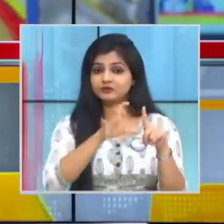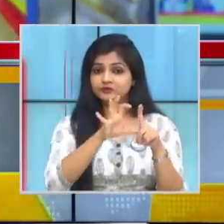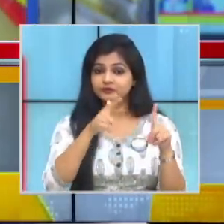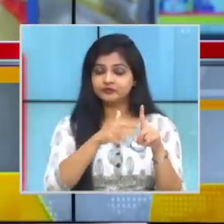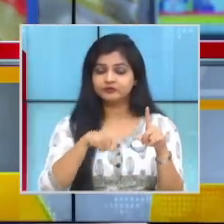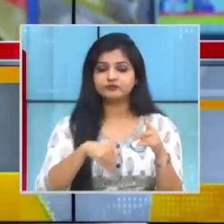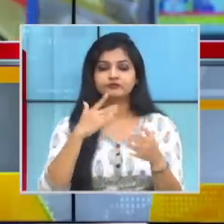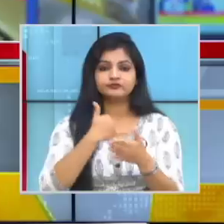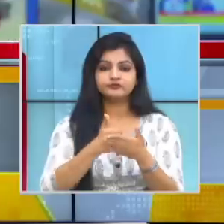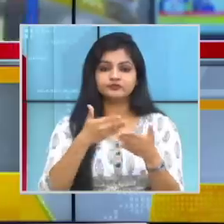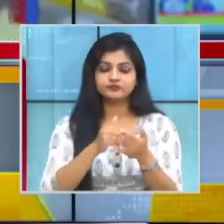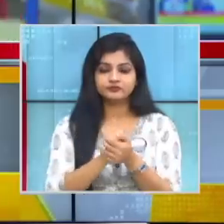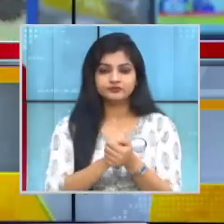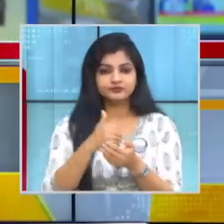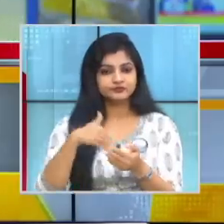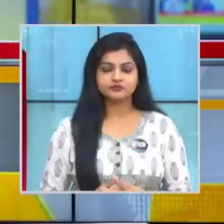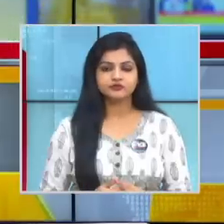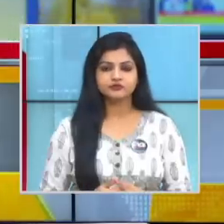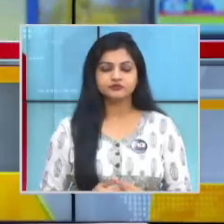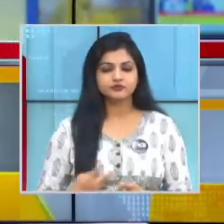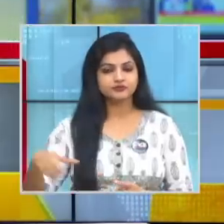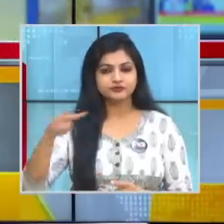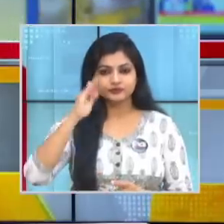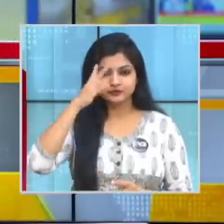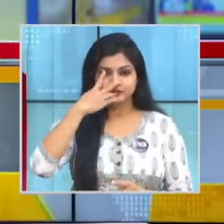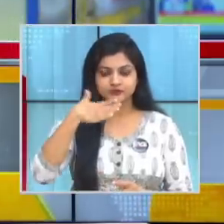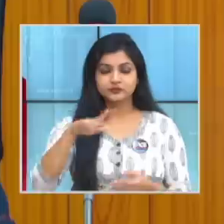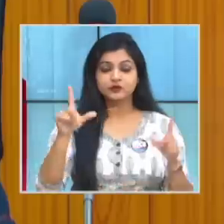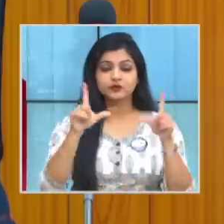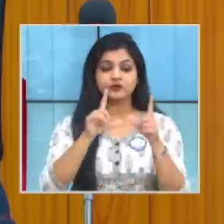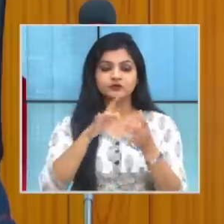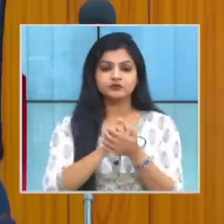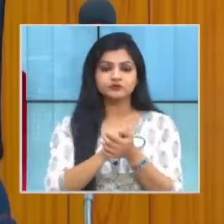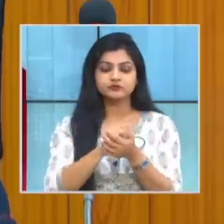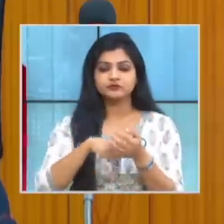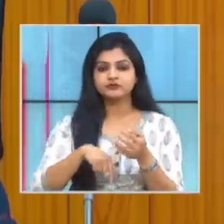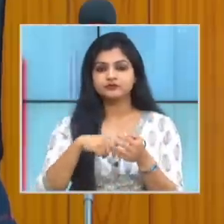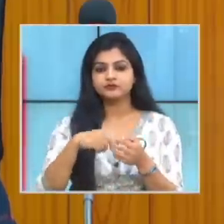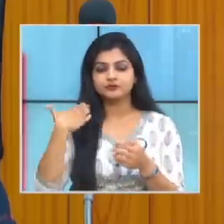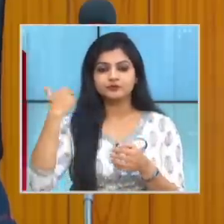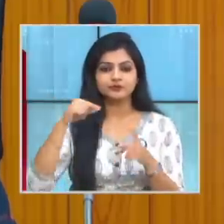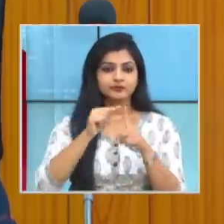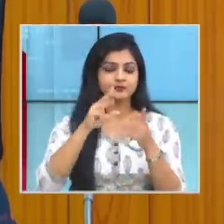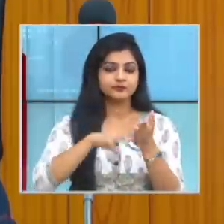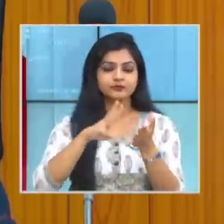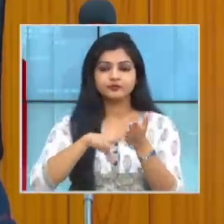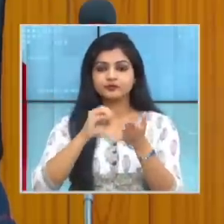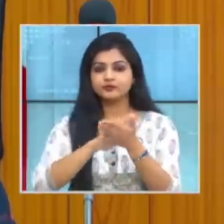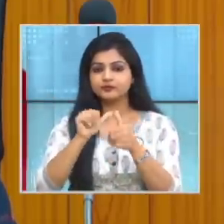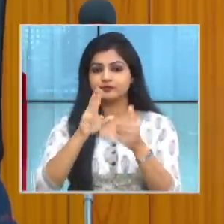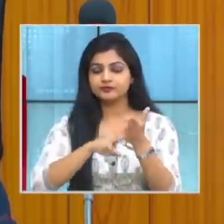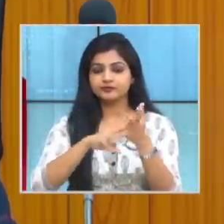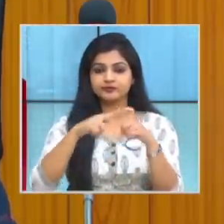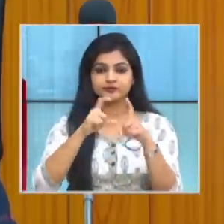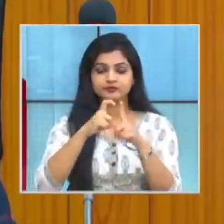ചെറിയൊരു ഇടവേളയിലേക്ക് പോവുകയാണ്. ഇടവേളയ്ക്ക് ശേഷം തിരികെ എത്താം. വാർത്തകളിലേക്ക് വീണ്ടും. ഇപ്പോൾ മന്ത്രി PA മുഹമ്മദ് റിയാസ് മാധ്യമങ്ങളെ കാണുന്നു തത്സമയം. മറ്റു പൊതു